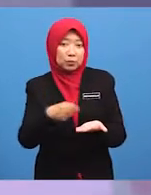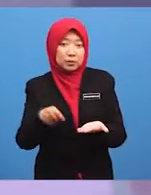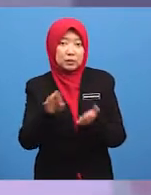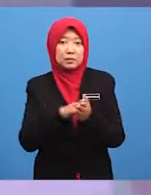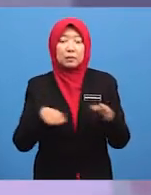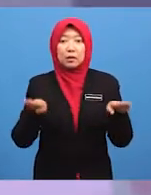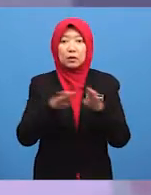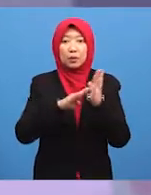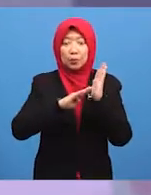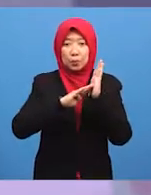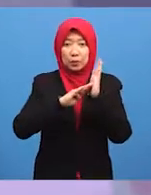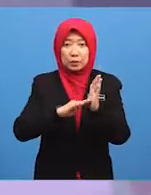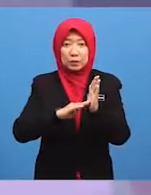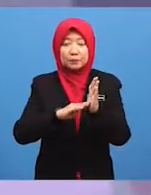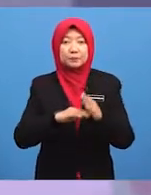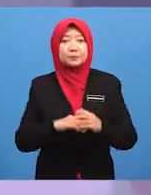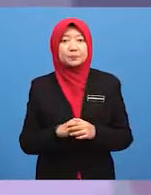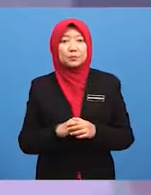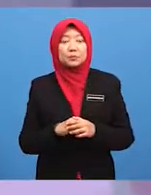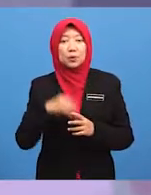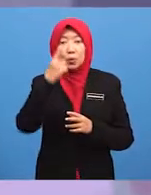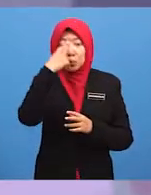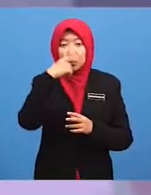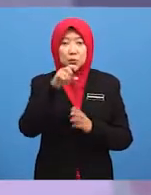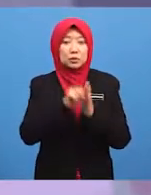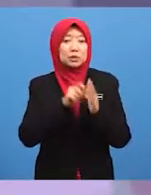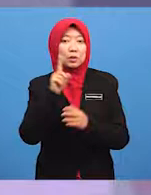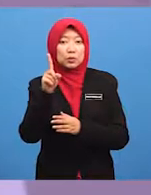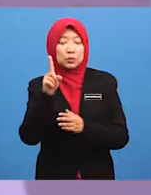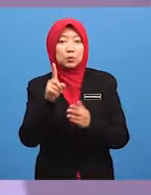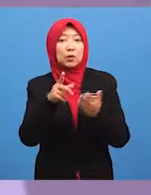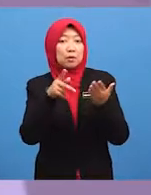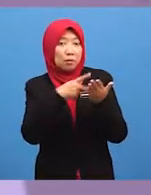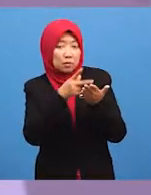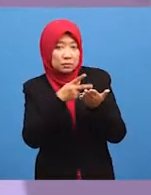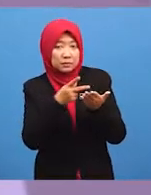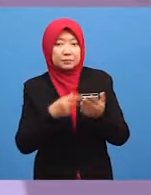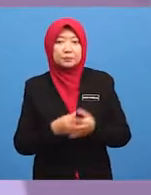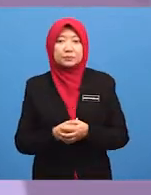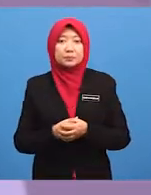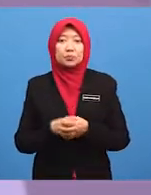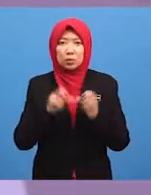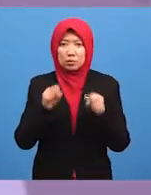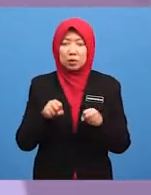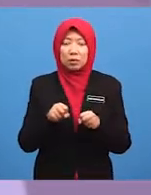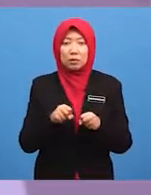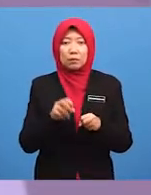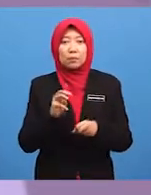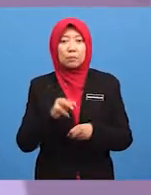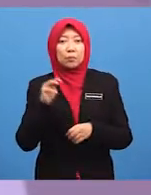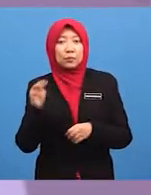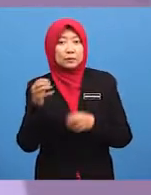sebagai bukti atau keterangan bagi sesuatu kajian. Adakah murid-murid telah bersedia